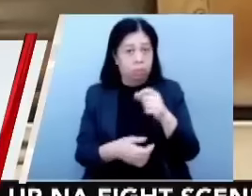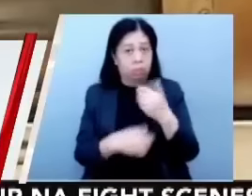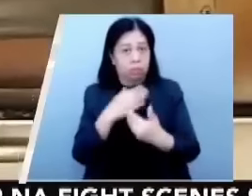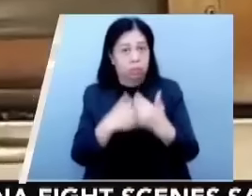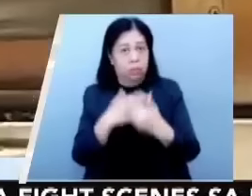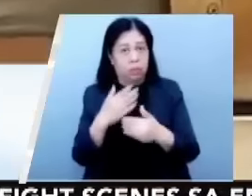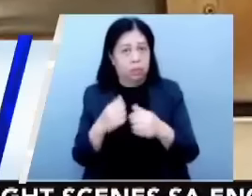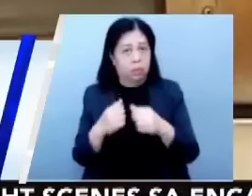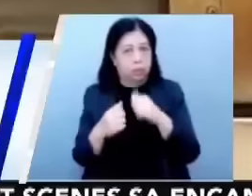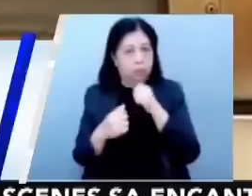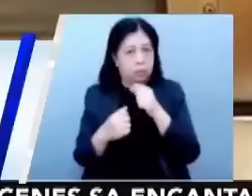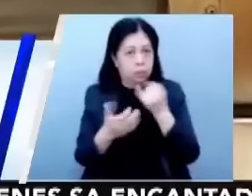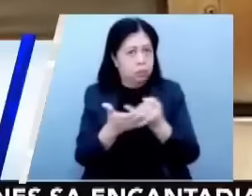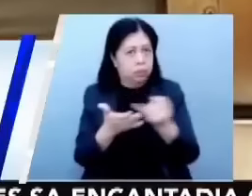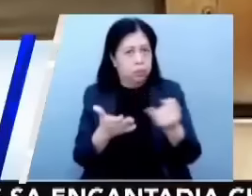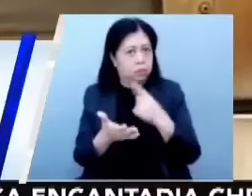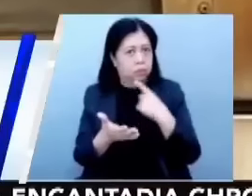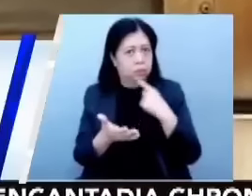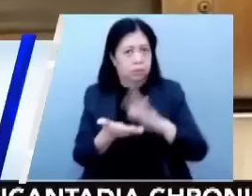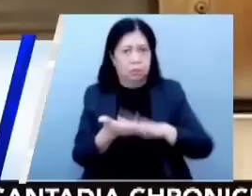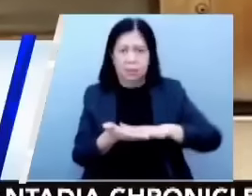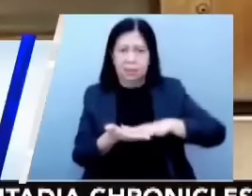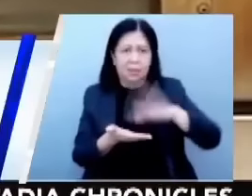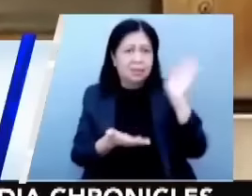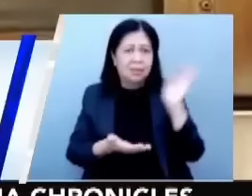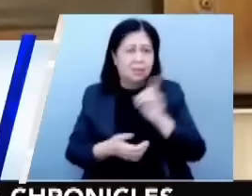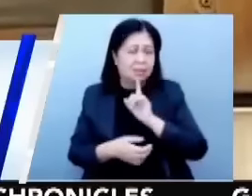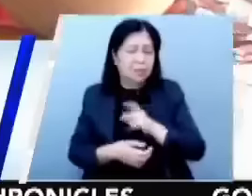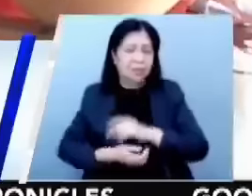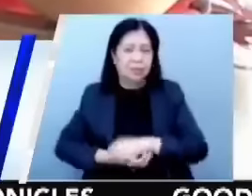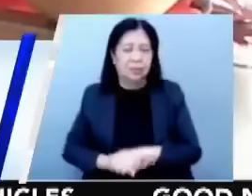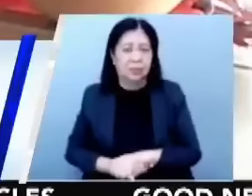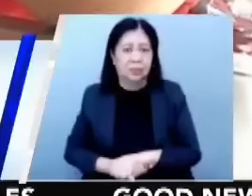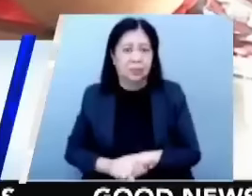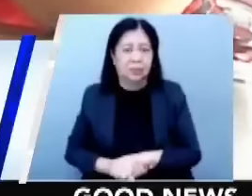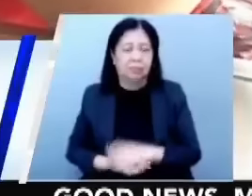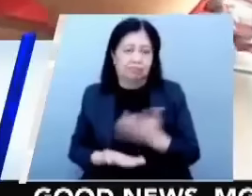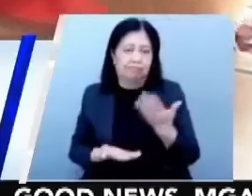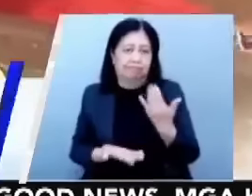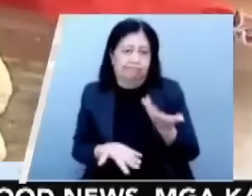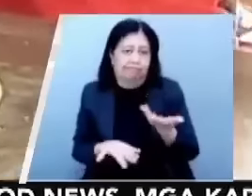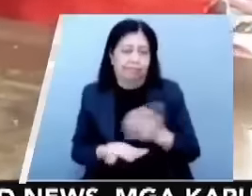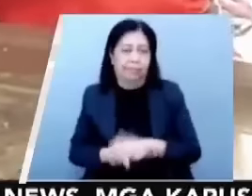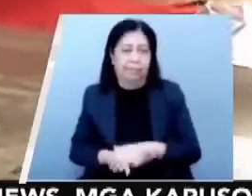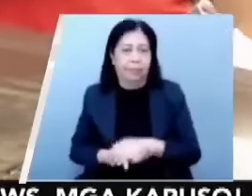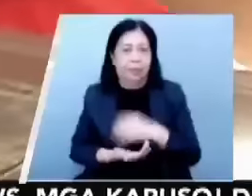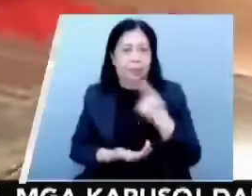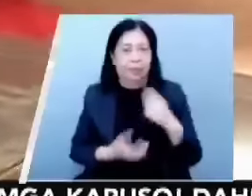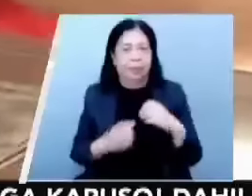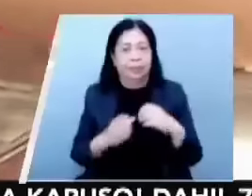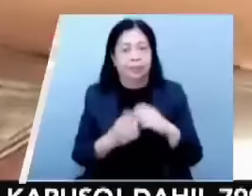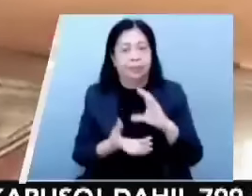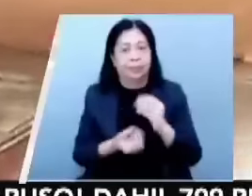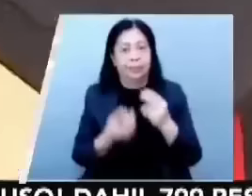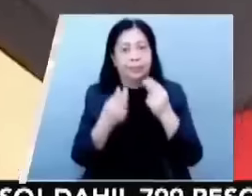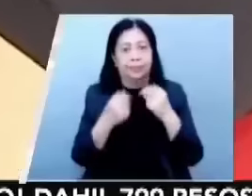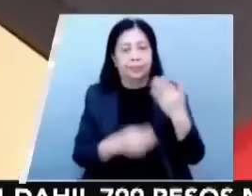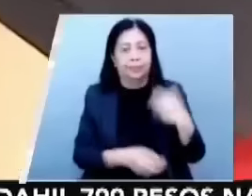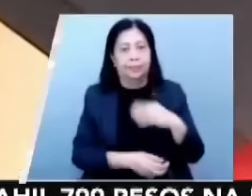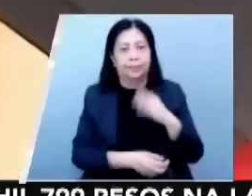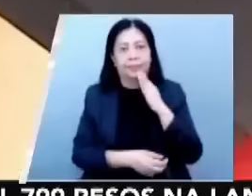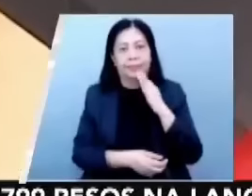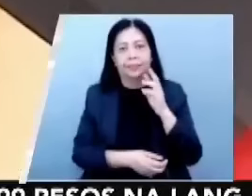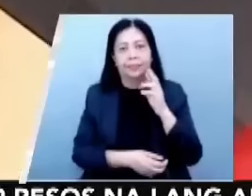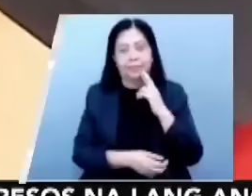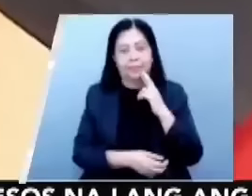mga ingredients po ngayon, ang mahal po talaga. Kaya ganun po. Para sa GMA Integrated News, Bernadette Reyes,